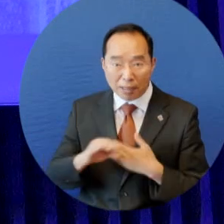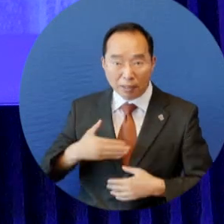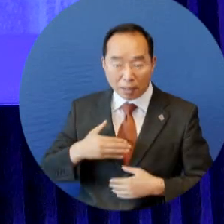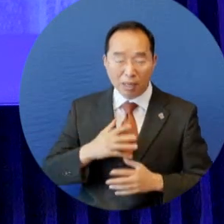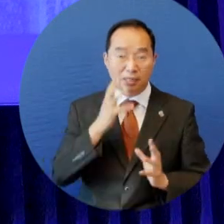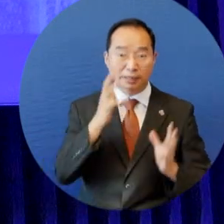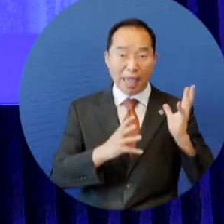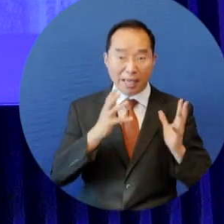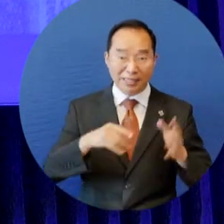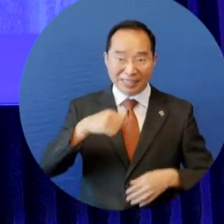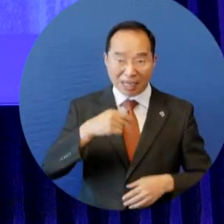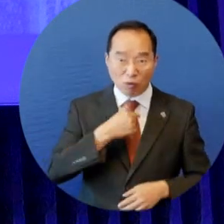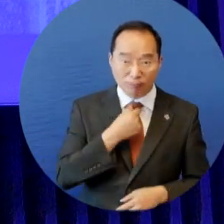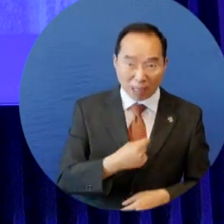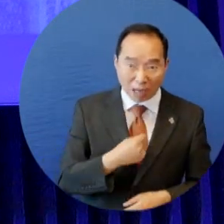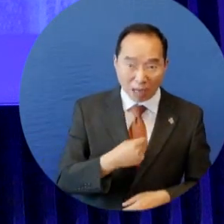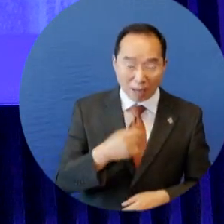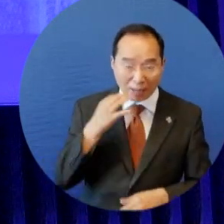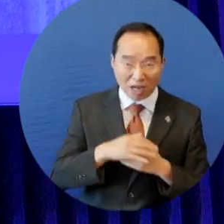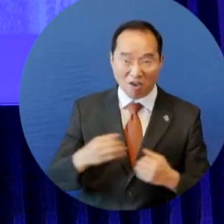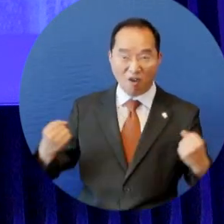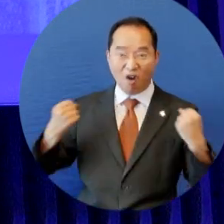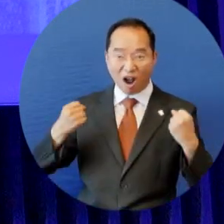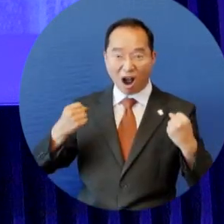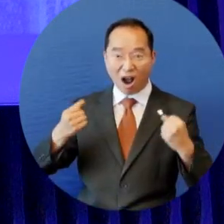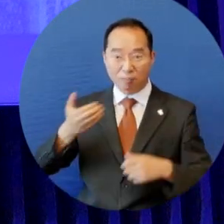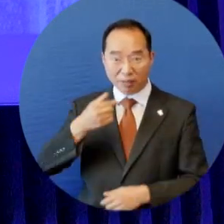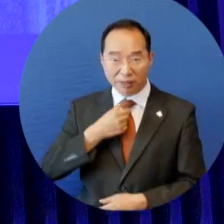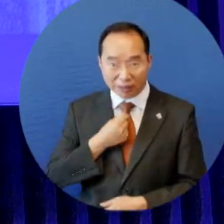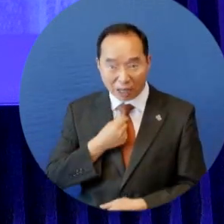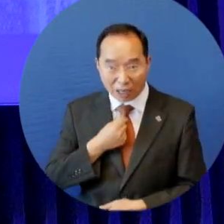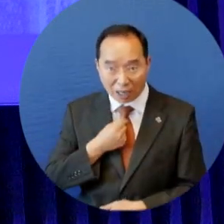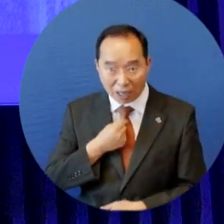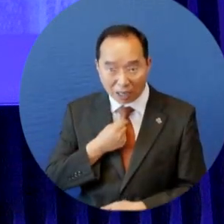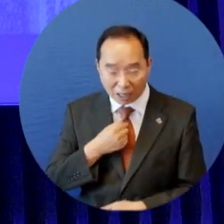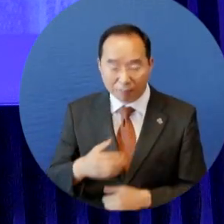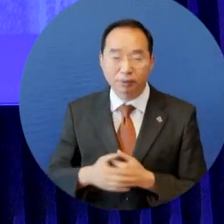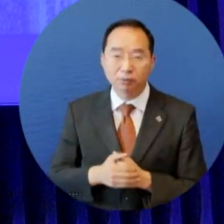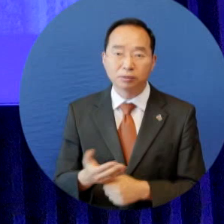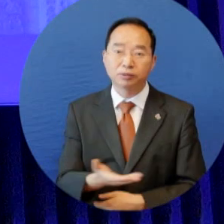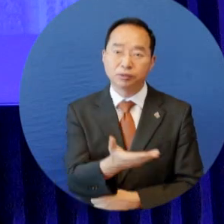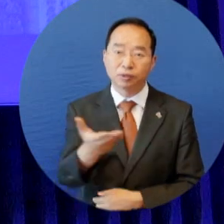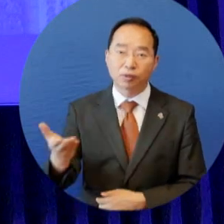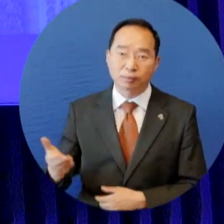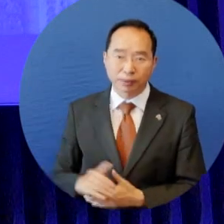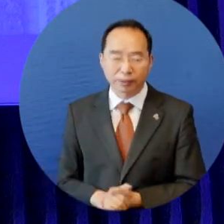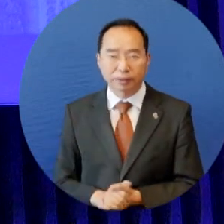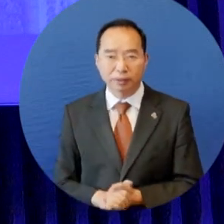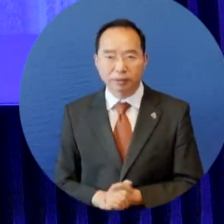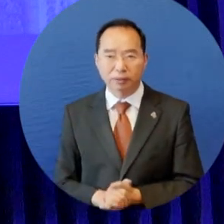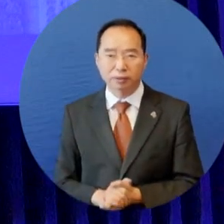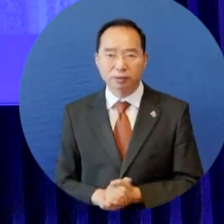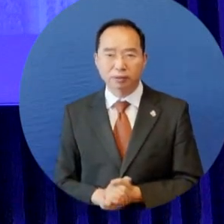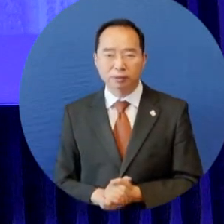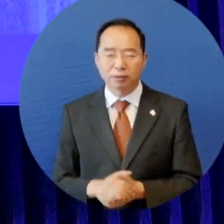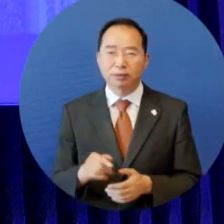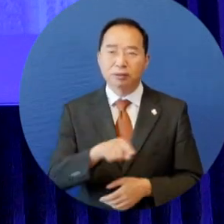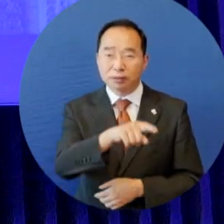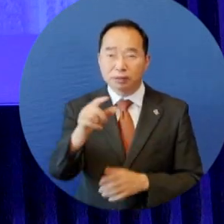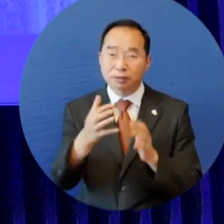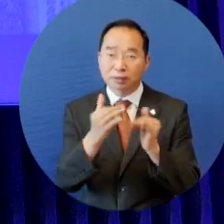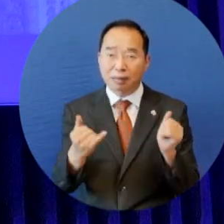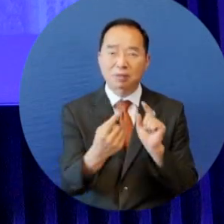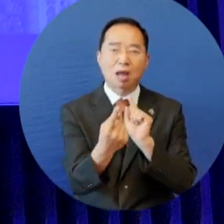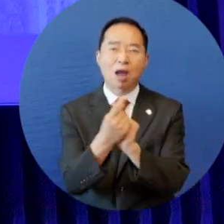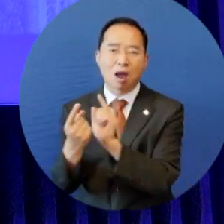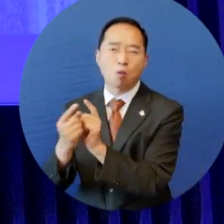그래서 만약에 내가 채식을 하고 싶다, 만약에 내가 건강한 식단으로 바꾸고 싶다 한다면 여러분에게 있는